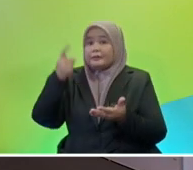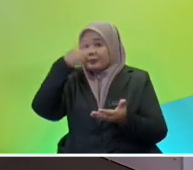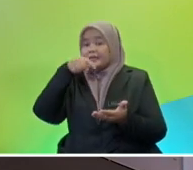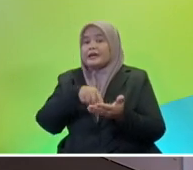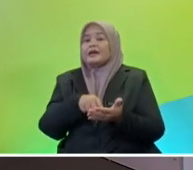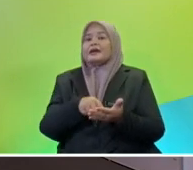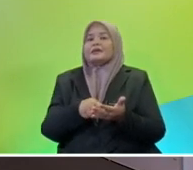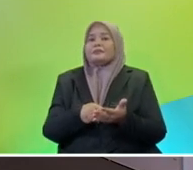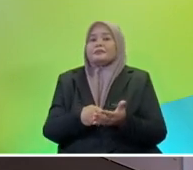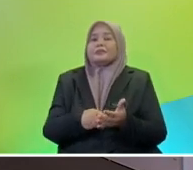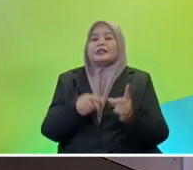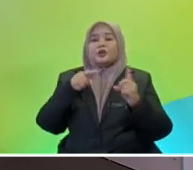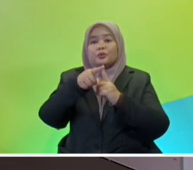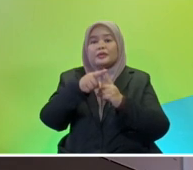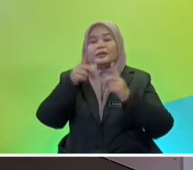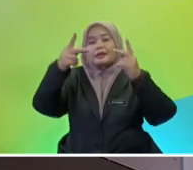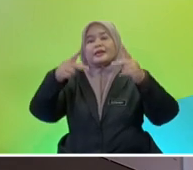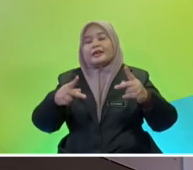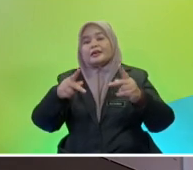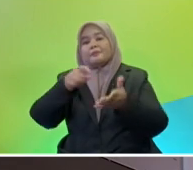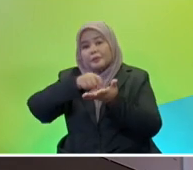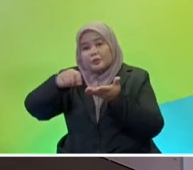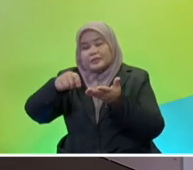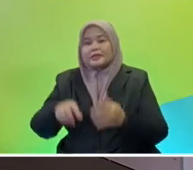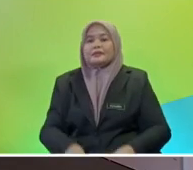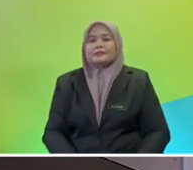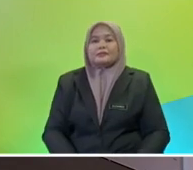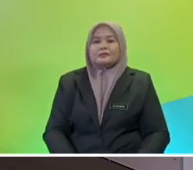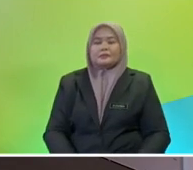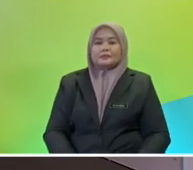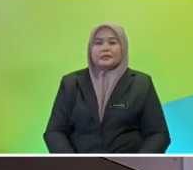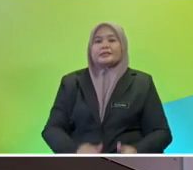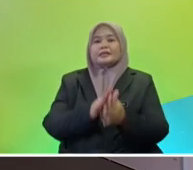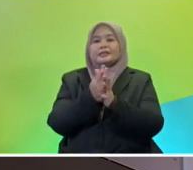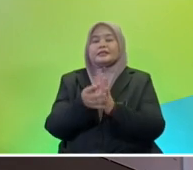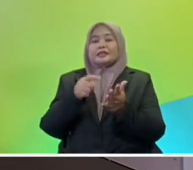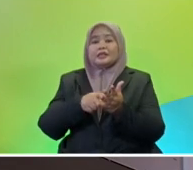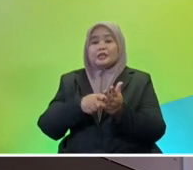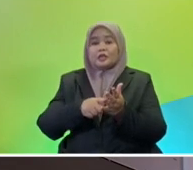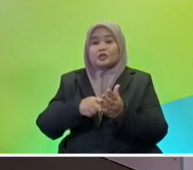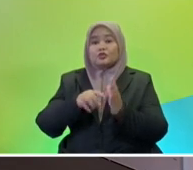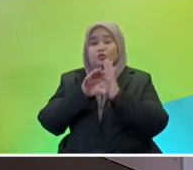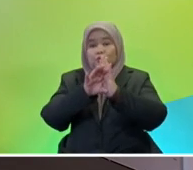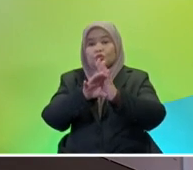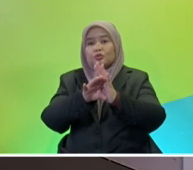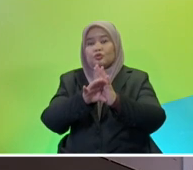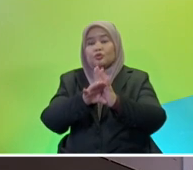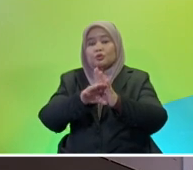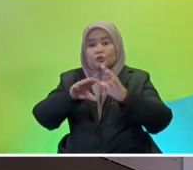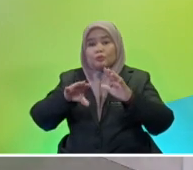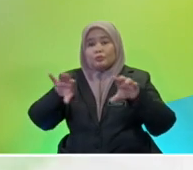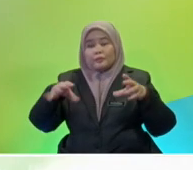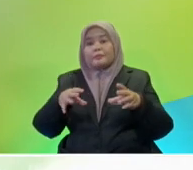ini itulah dia eh melalui kaidah penulisan Oke jadi ini adalah contoh juga Bagaimana pelaksanaan